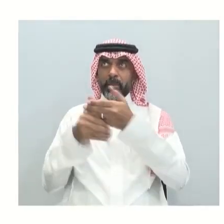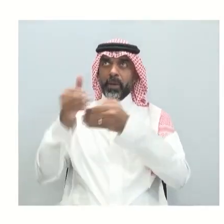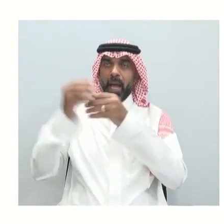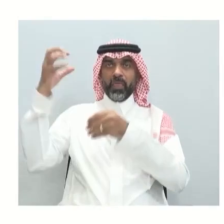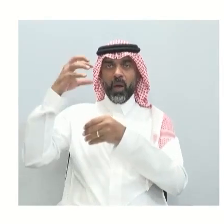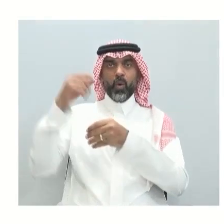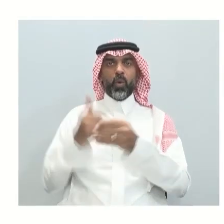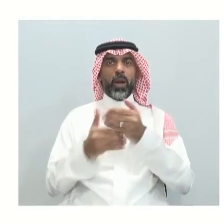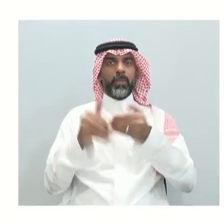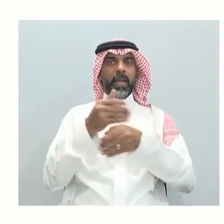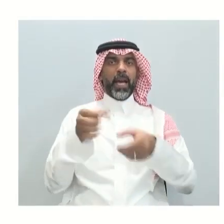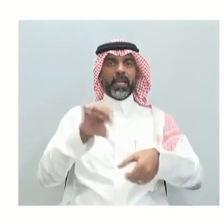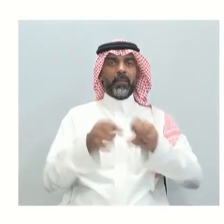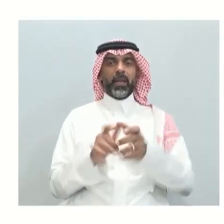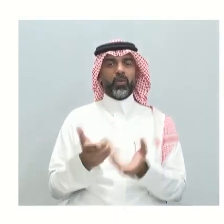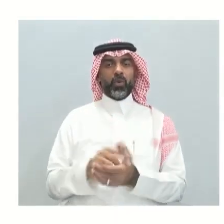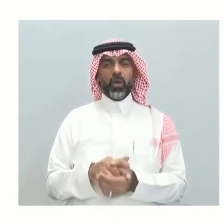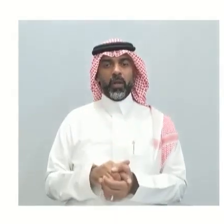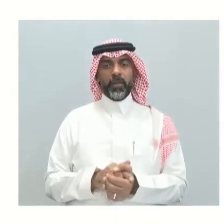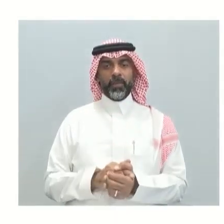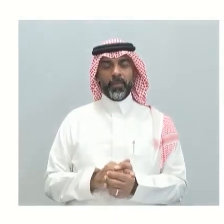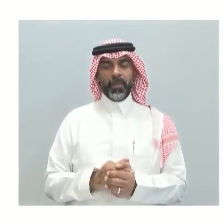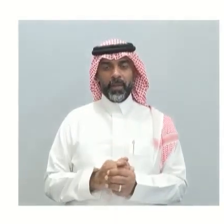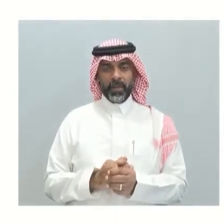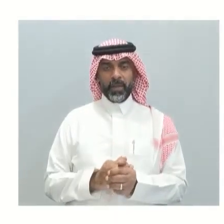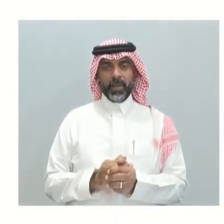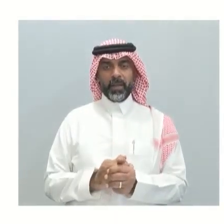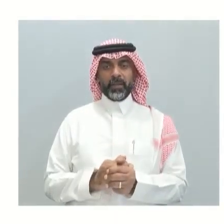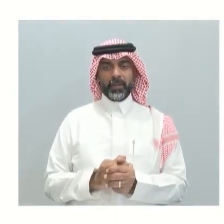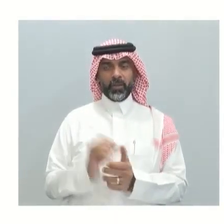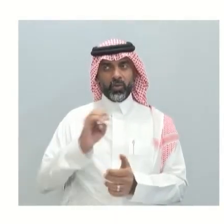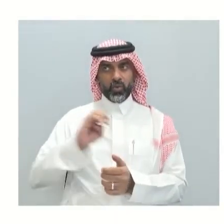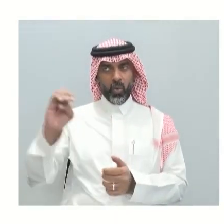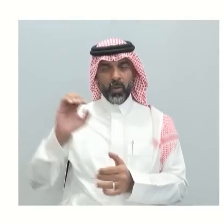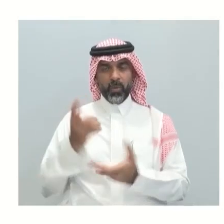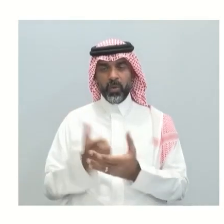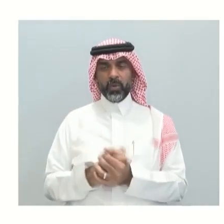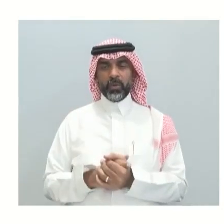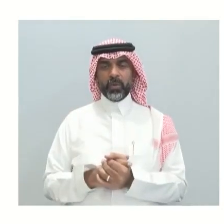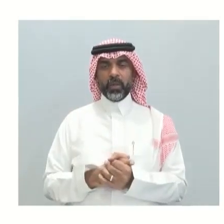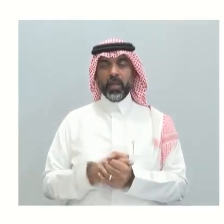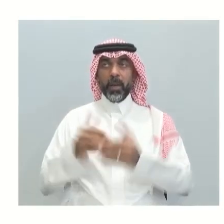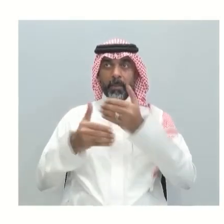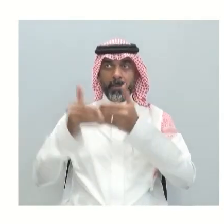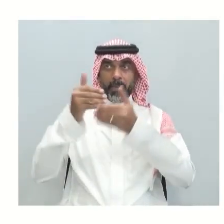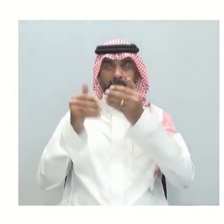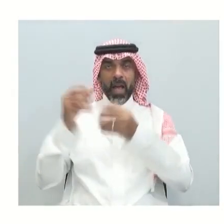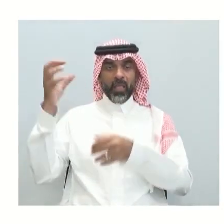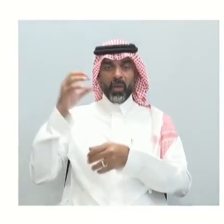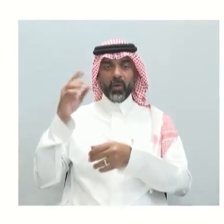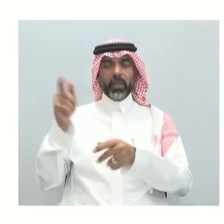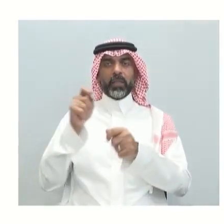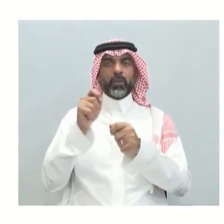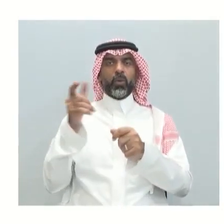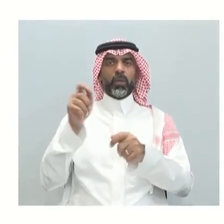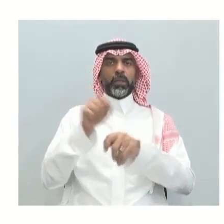والبناء الكيميائي جميعها ذاتيه التغذي ولكن الفرق ما بينهما كون المخلوق كون مخلوقات البناء الضوئي تستخدم الطاقه